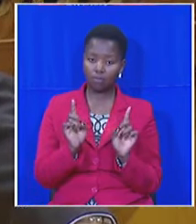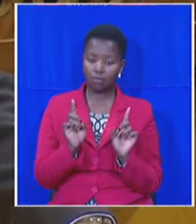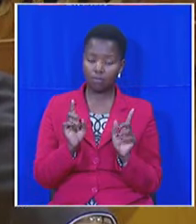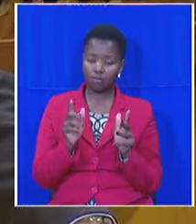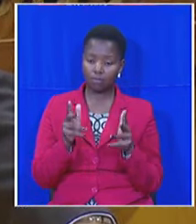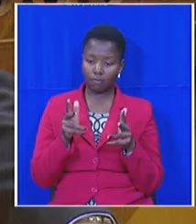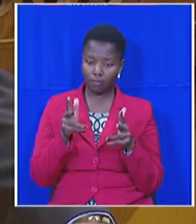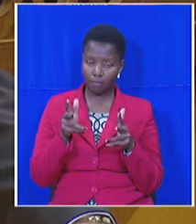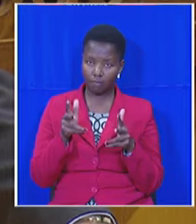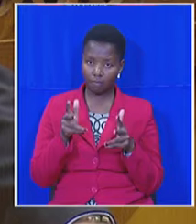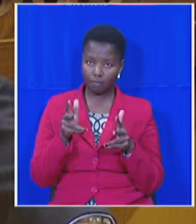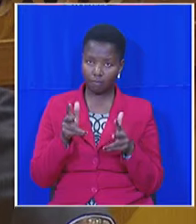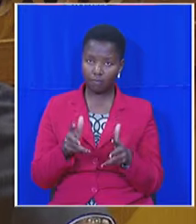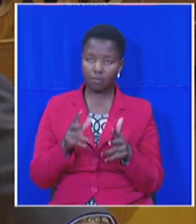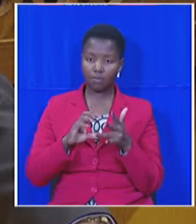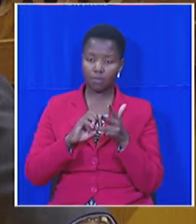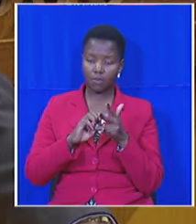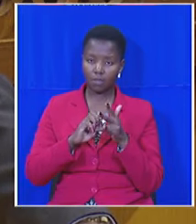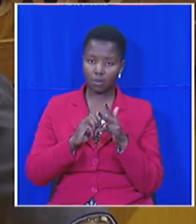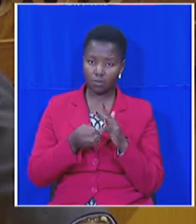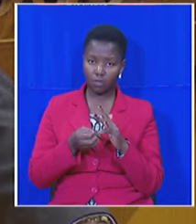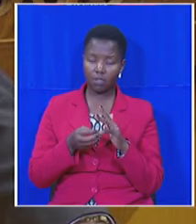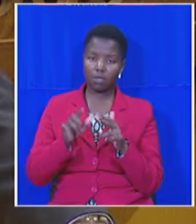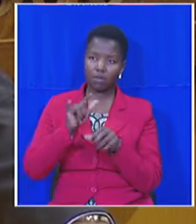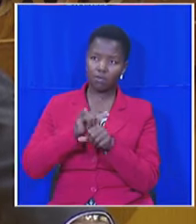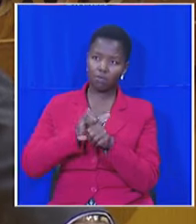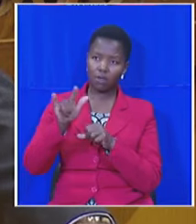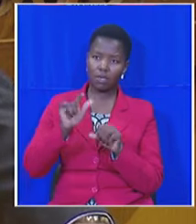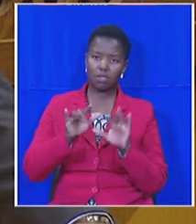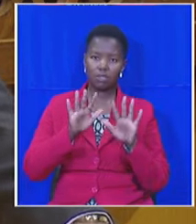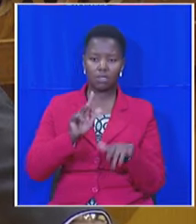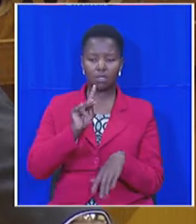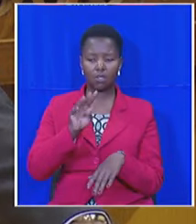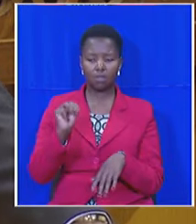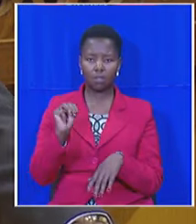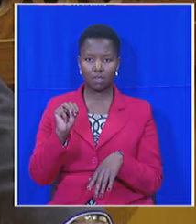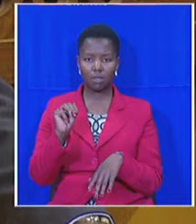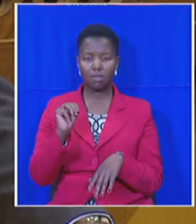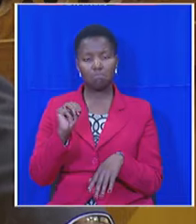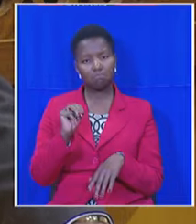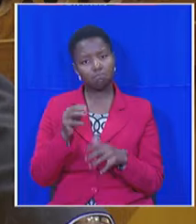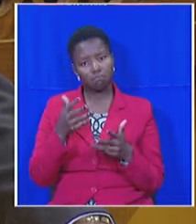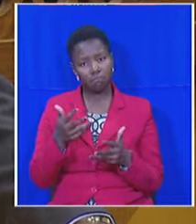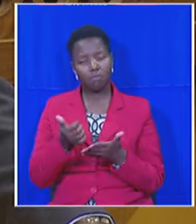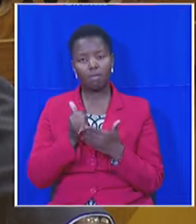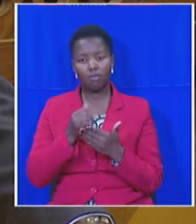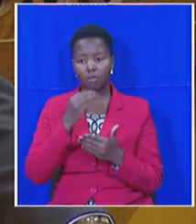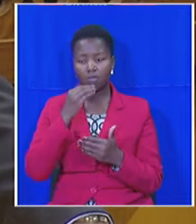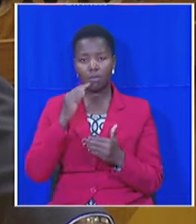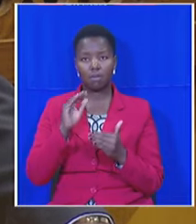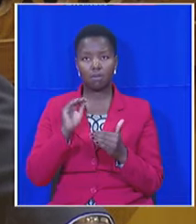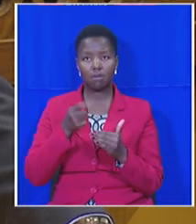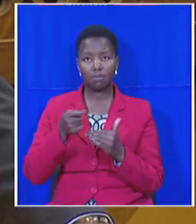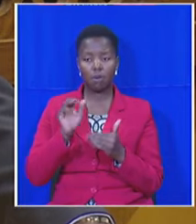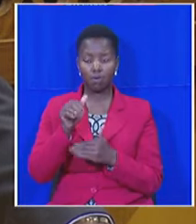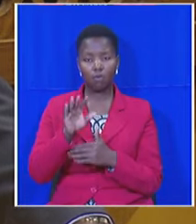Boeing 787. En dit, agbare minister, gaan meer as 4 miljard rand kos. Daarom sal die Vryheidsfront Plus